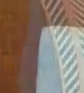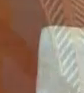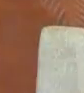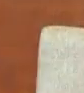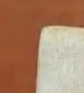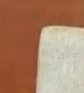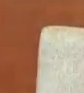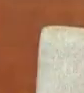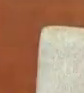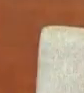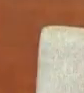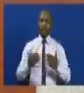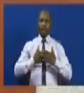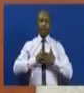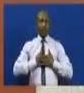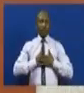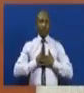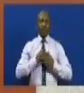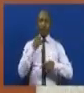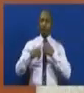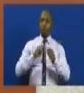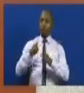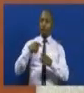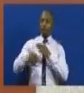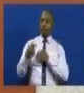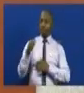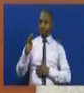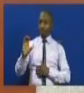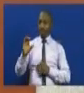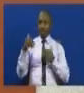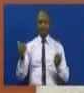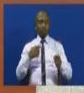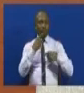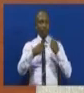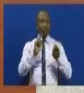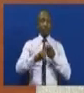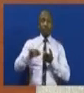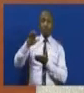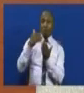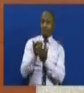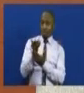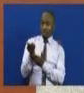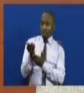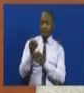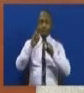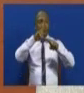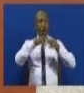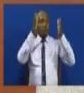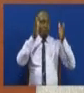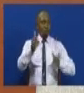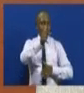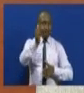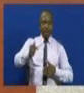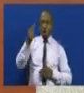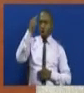Asante kwa kuendelea kwa nasi katika TBC Aridhio usiku huu, na tunaelekea tena katika anwani yetu nyingine muhimu, makao makuu ya Tanzania